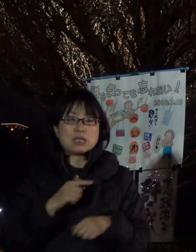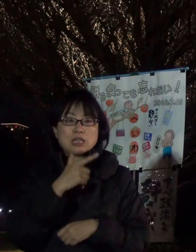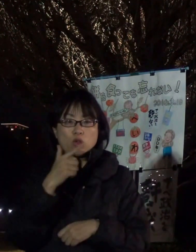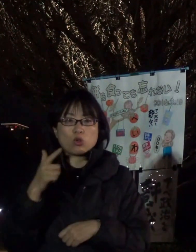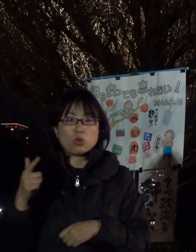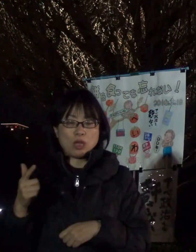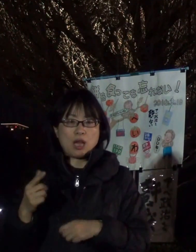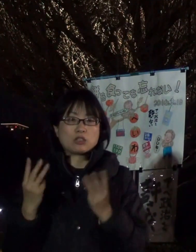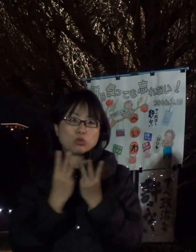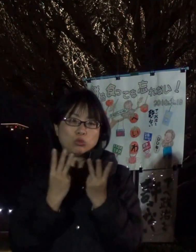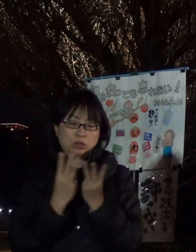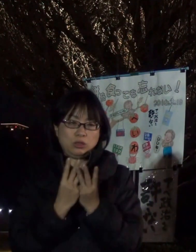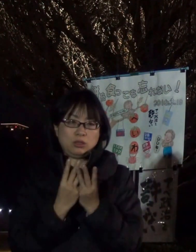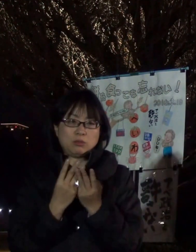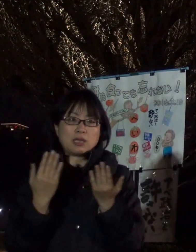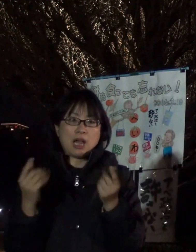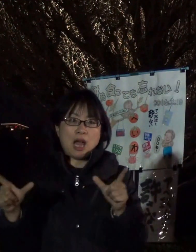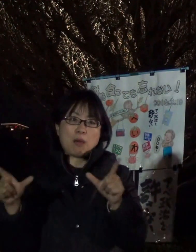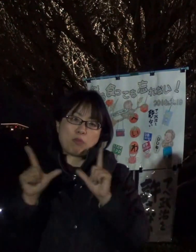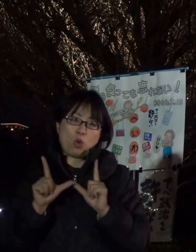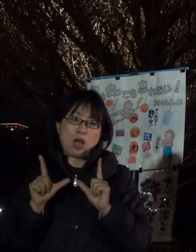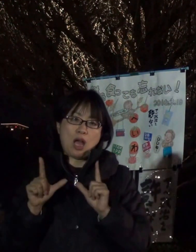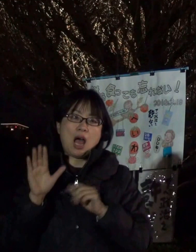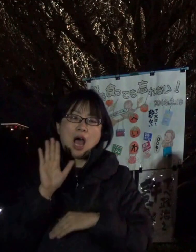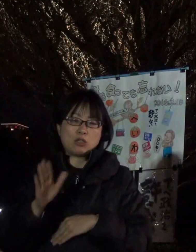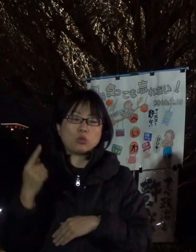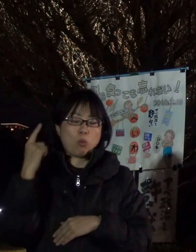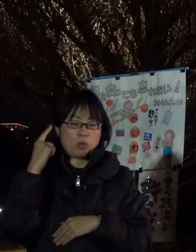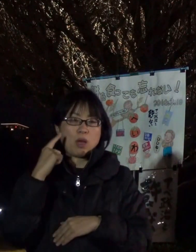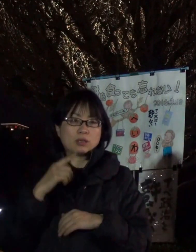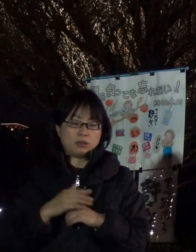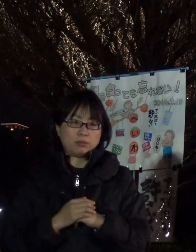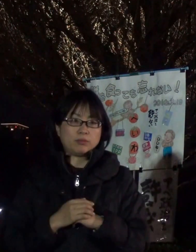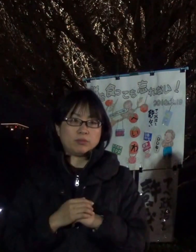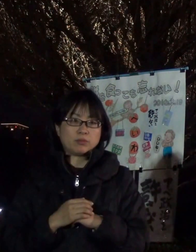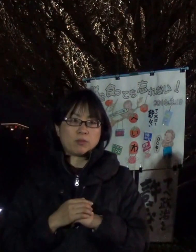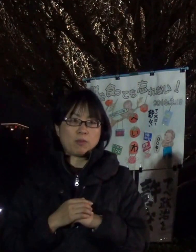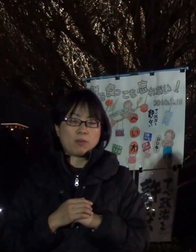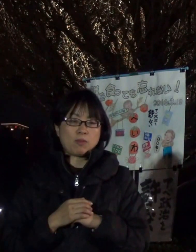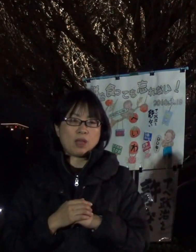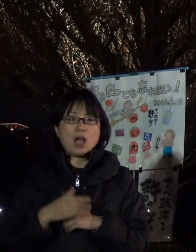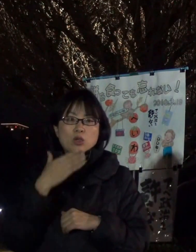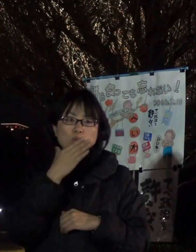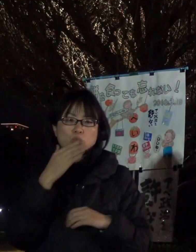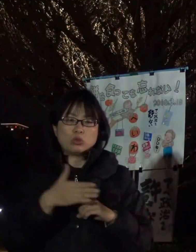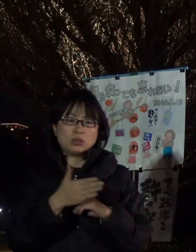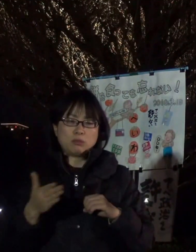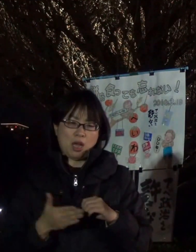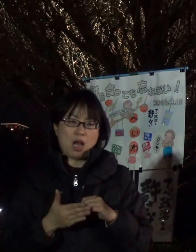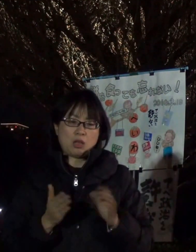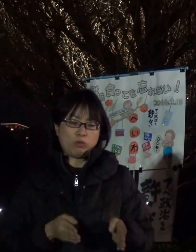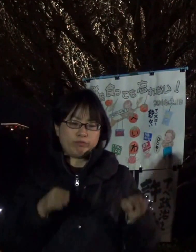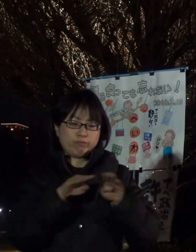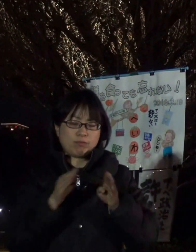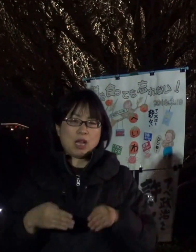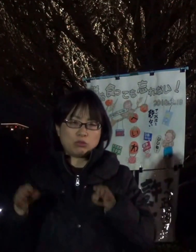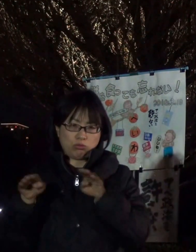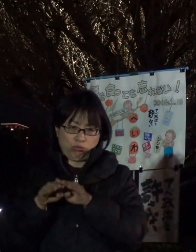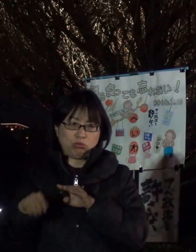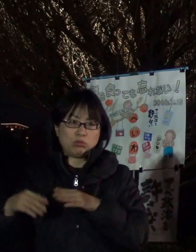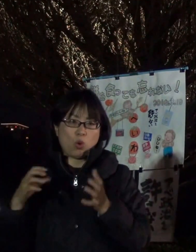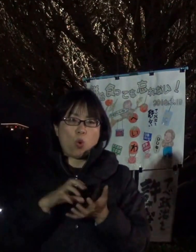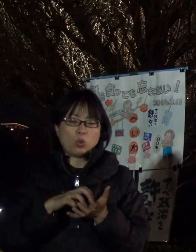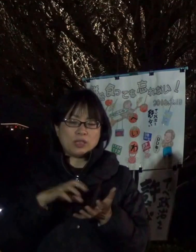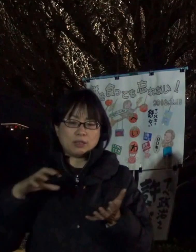その後の3月3日の会議もあります。で、いよいよ福島第一本当にタンクの容量やばい状態になってきましたので、